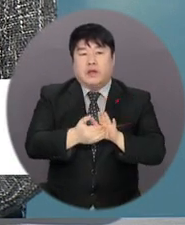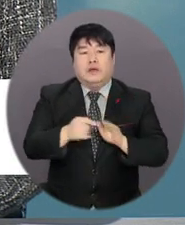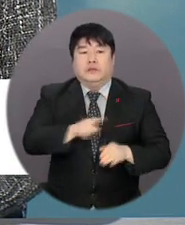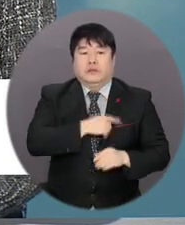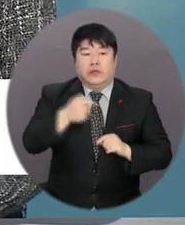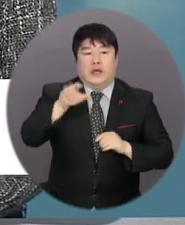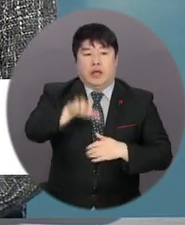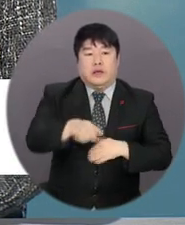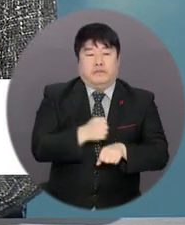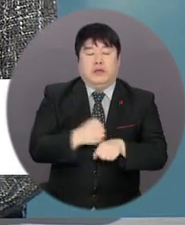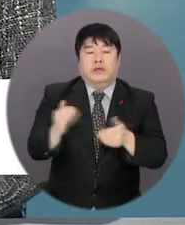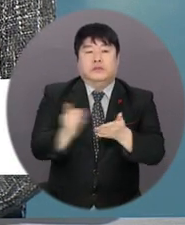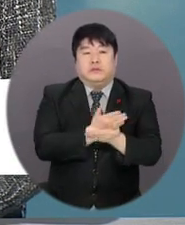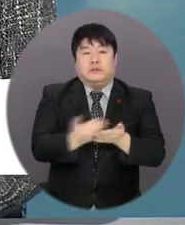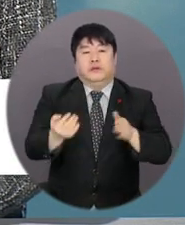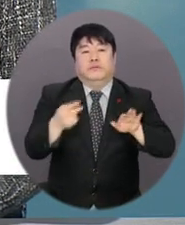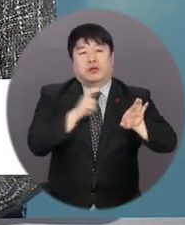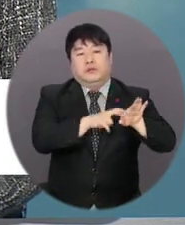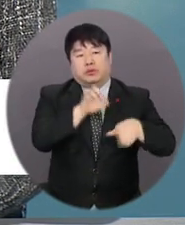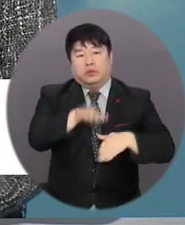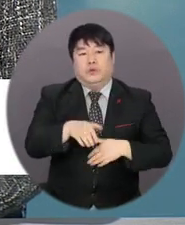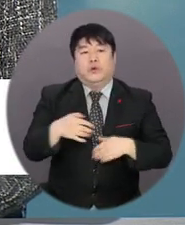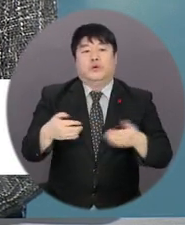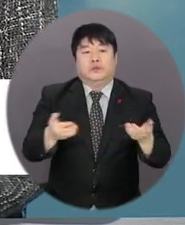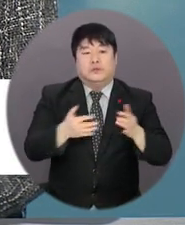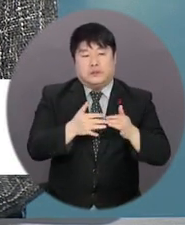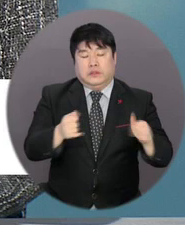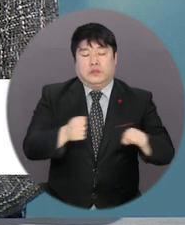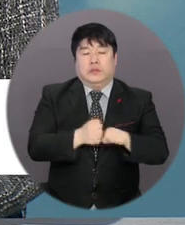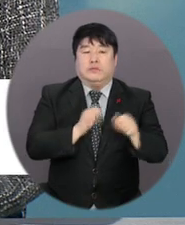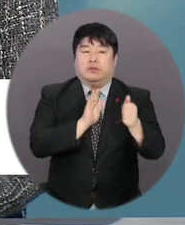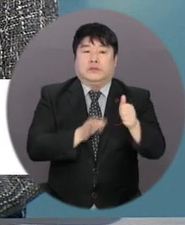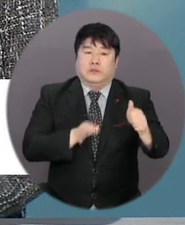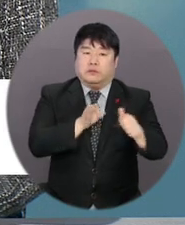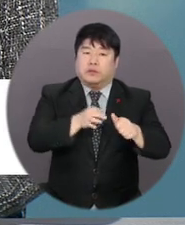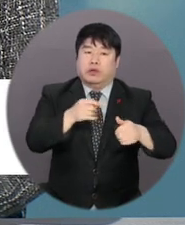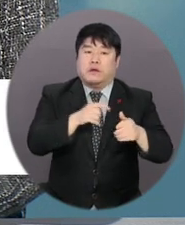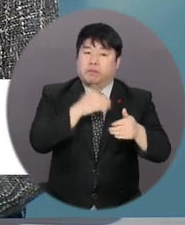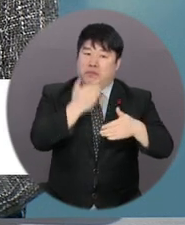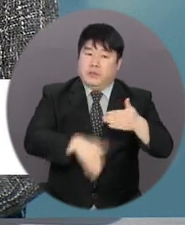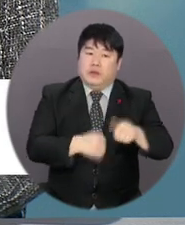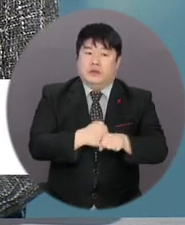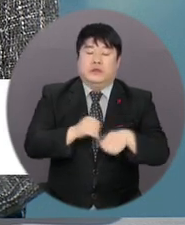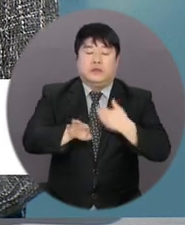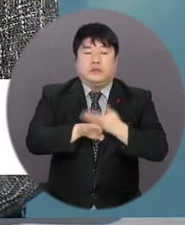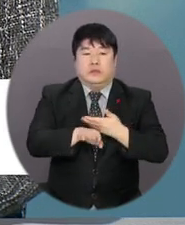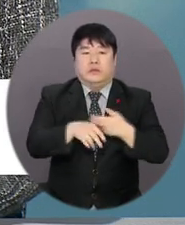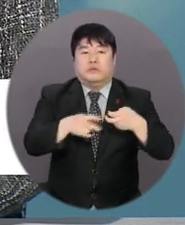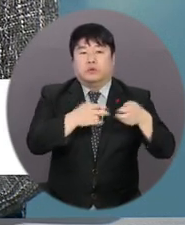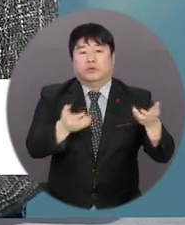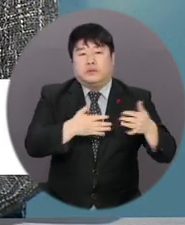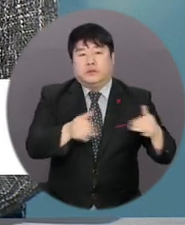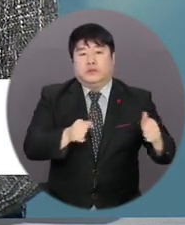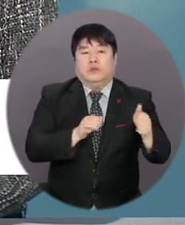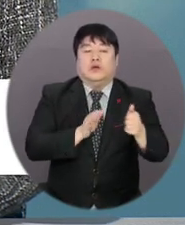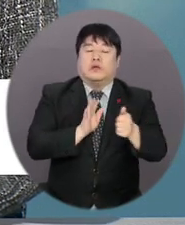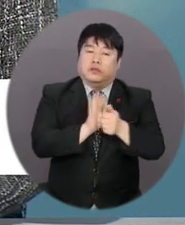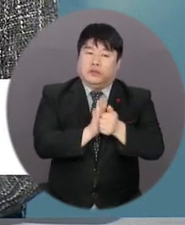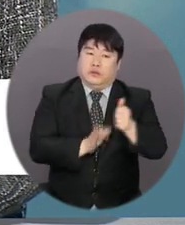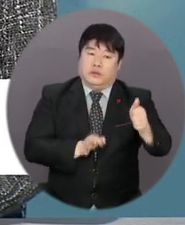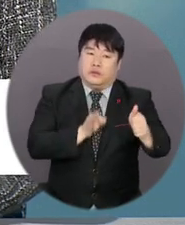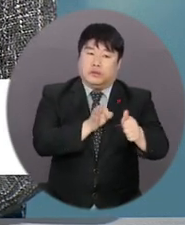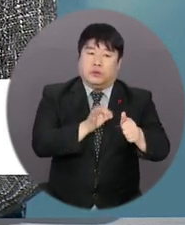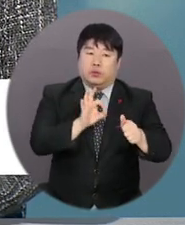최일선인 선별진료소 의료인력은 지급 대상에서 빠졌는데요. 다른 의료인들에게 지급될 지원금을 조금씩